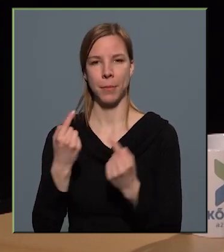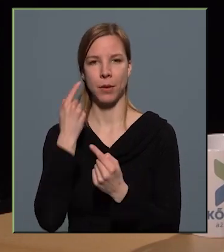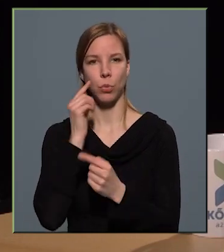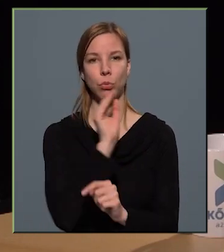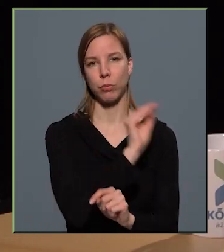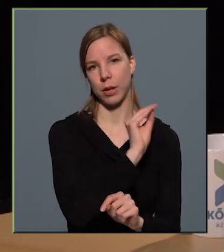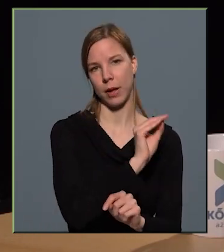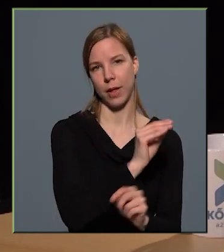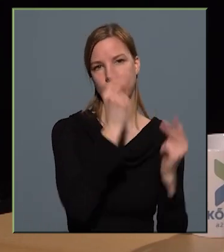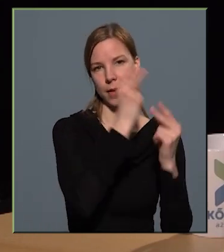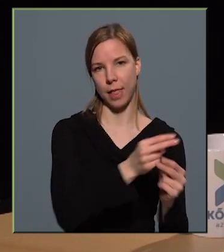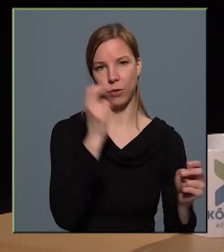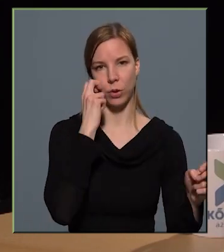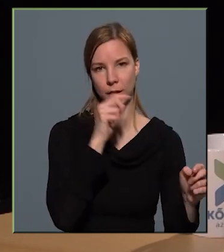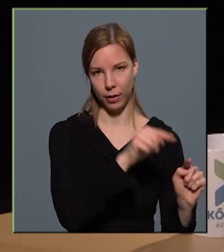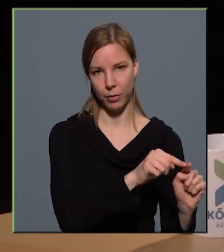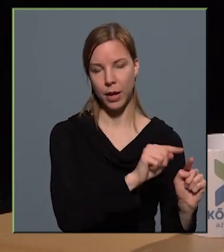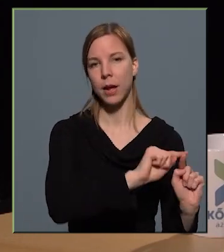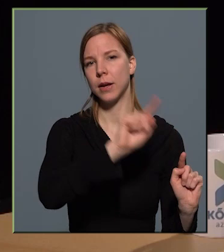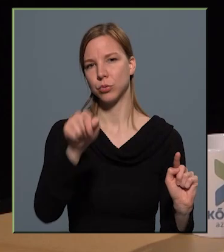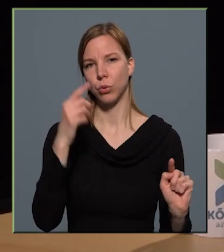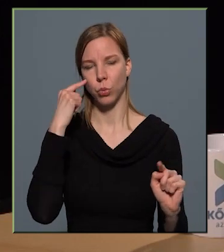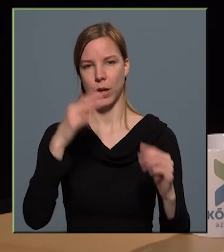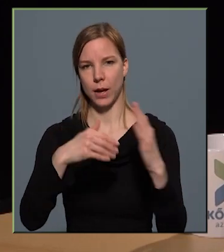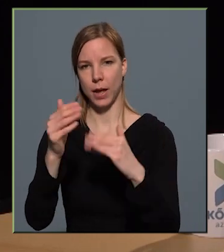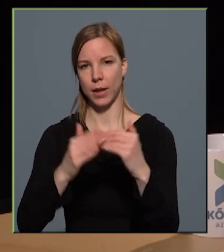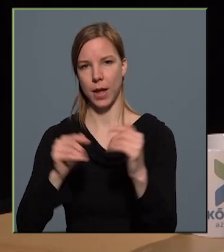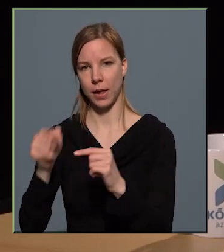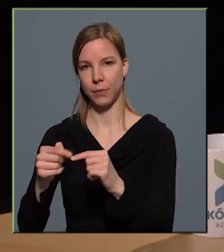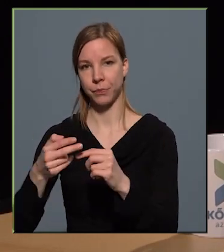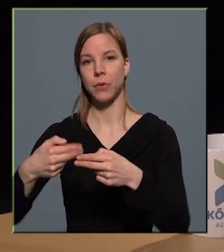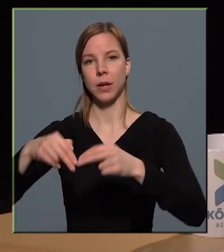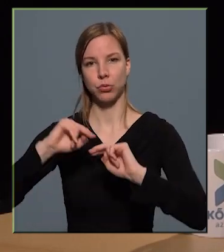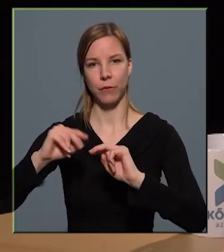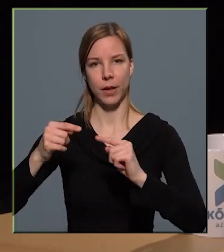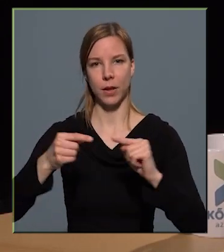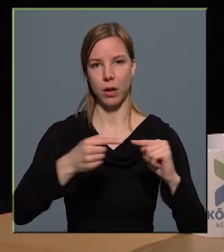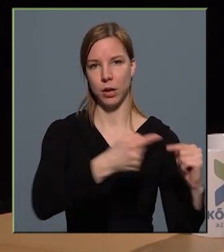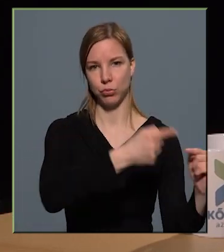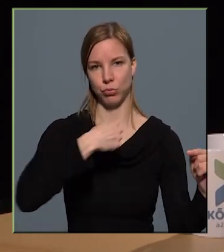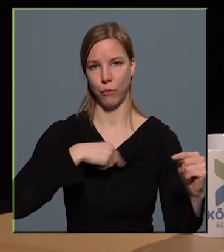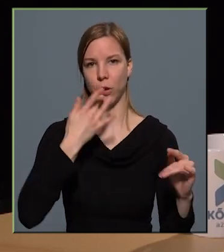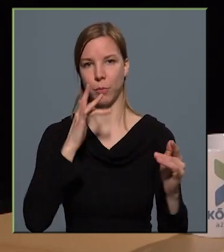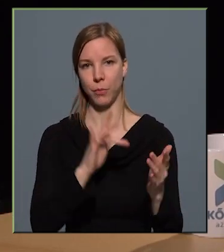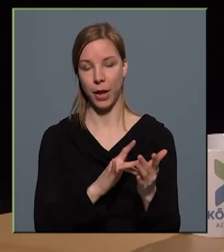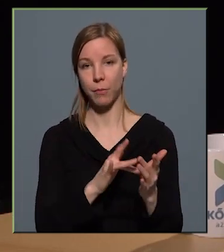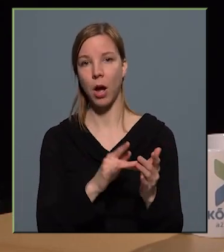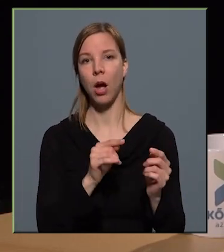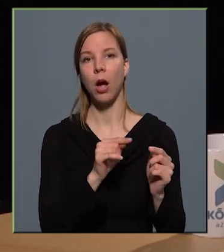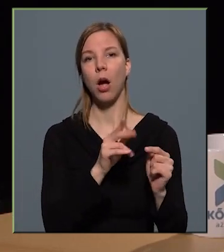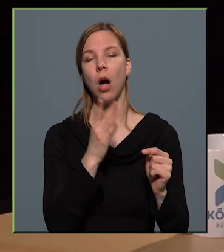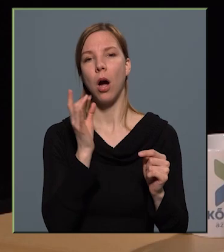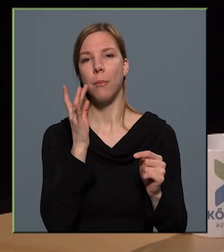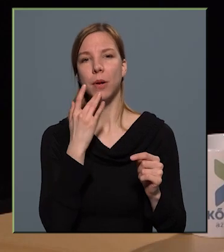ellátóintézmények, akik pedig tudják ezeket kezelni, és visszafelé is voltak már példák, amikor adott esetben mondjuk